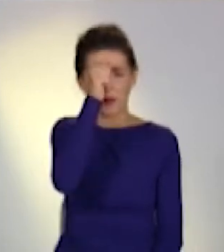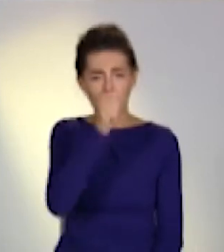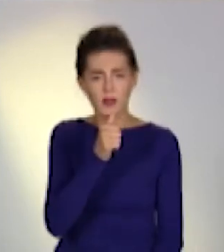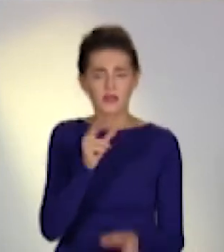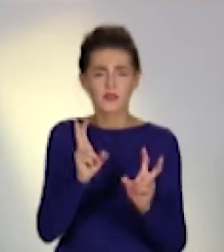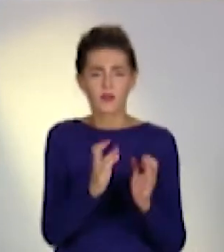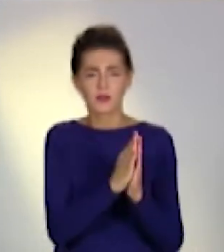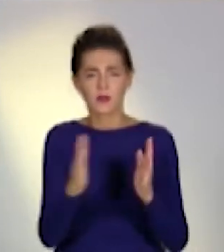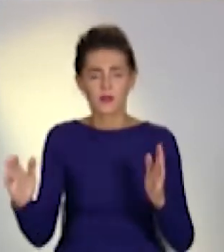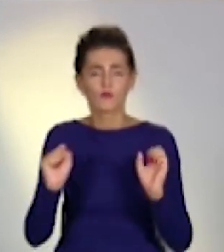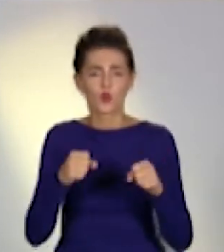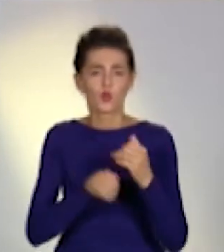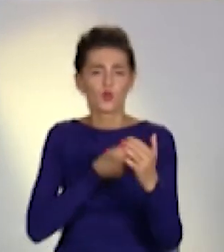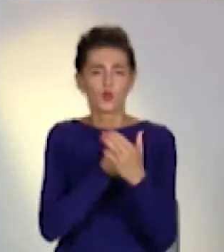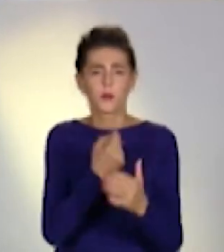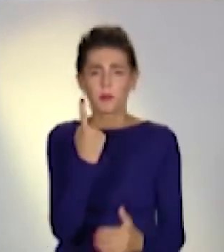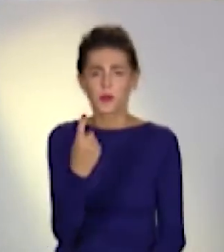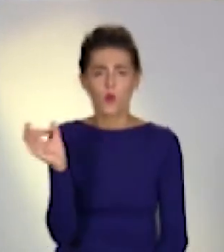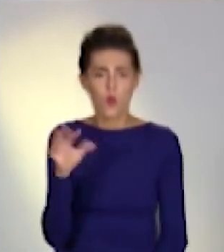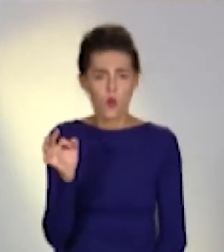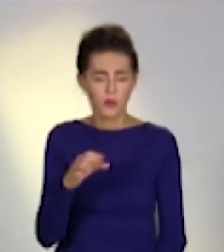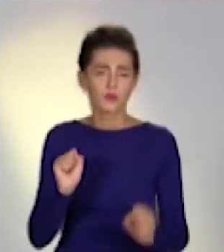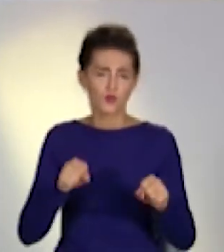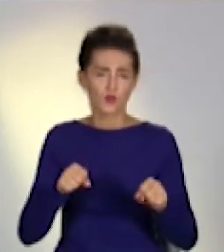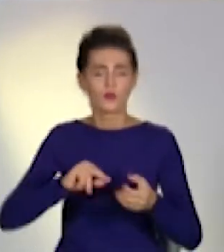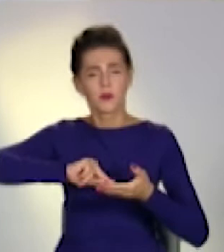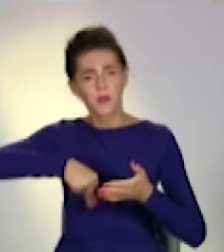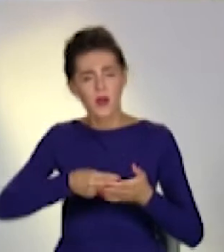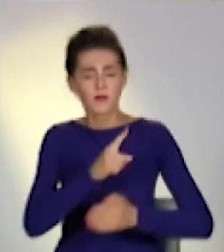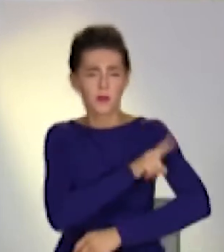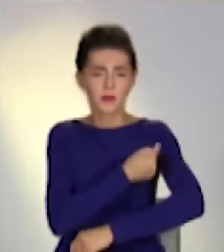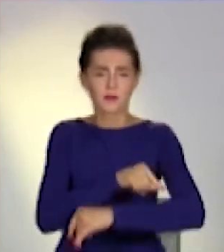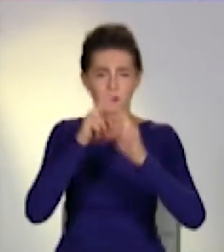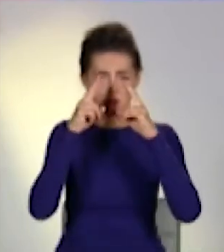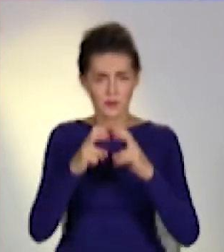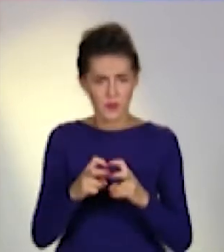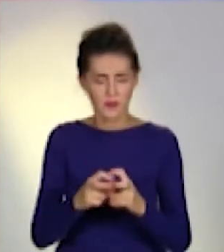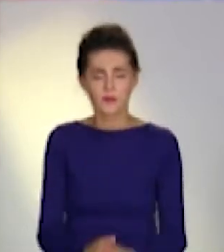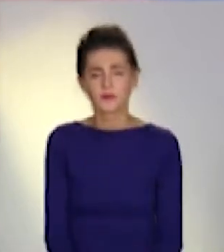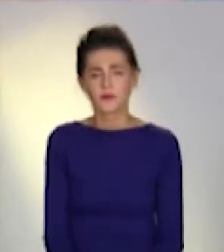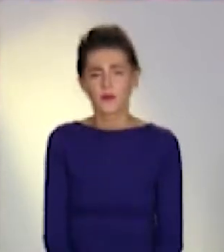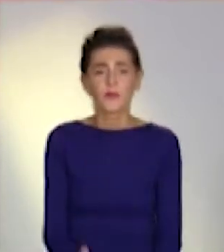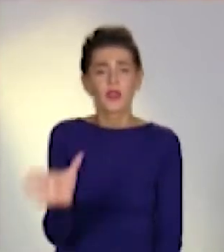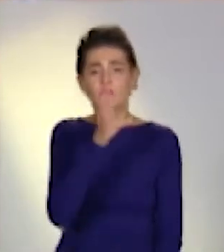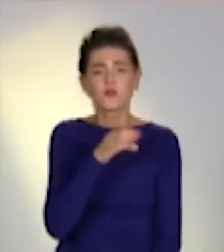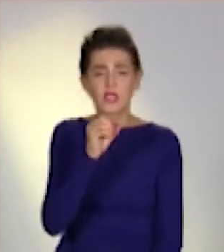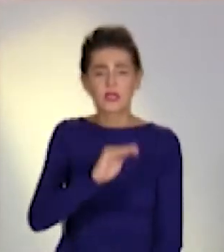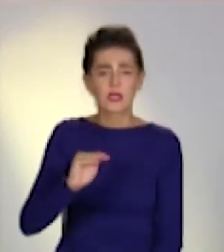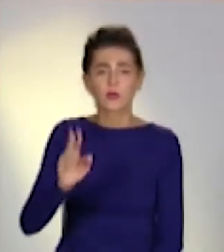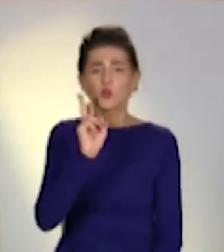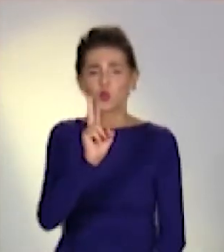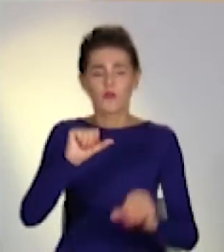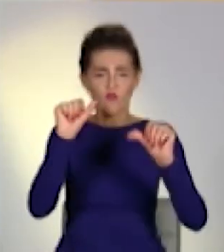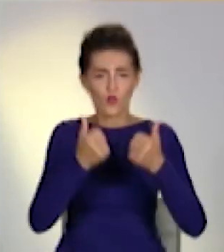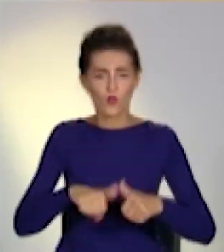розкачку батькам. До 1 октября вони вже всі дають, проходять ось цей досмотр. Всі діти, які оформляються в перший